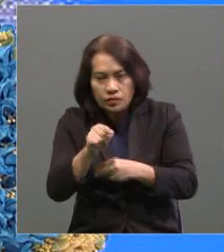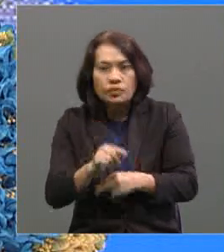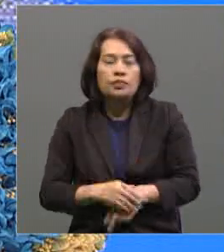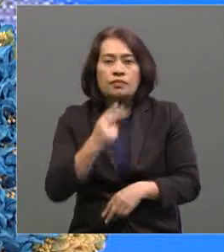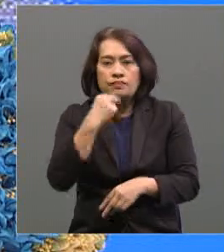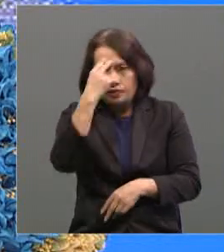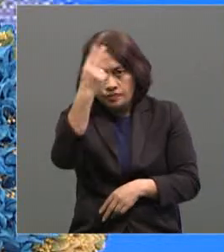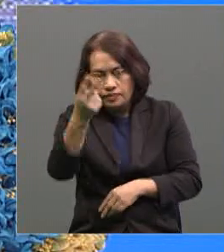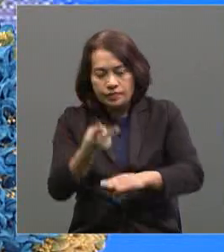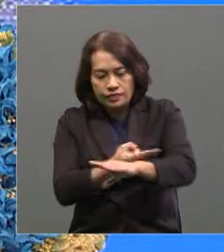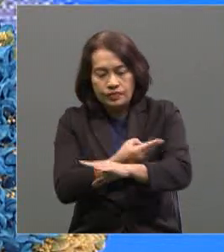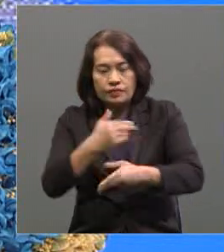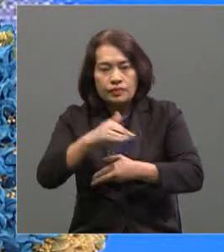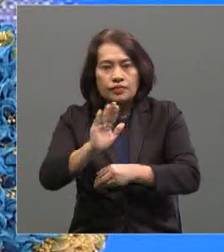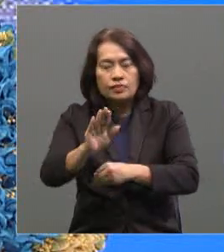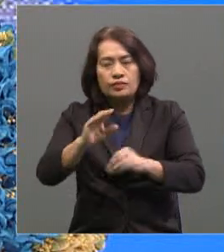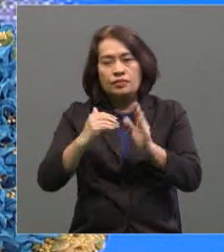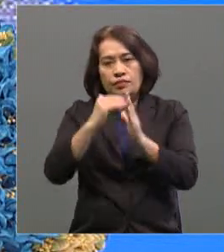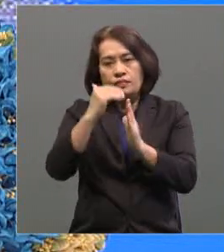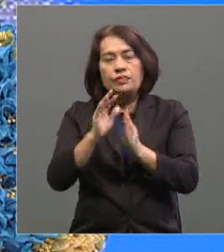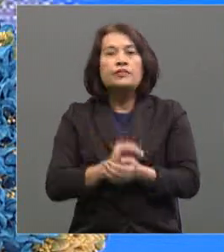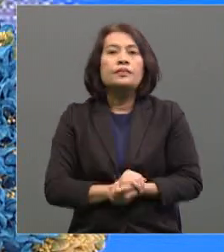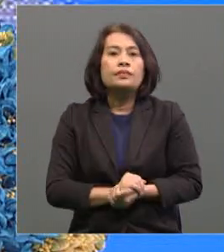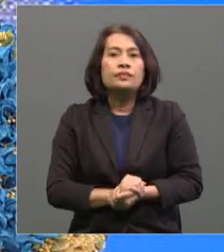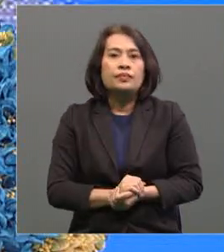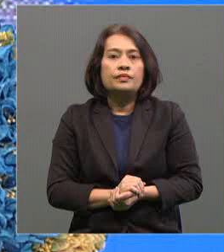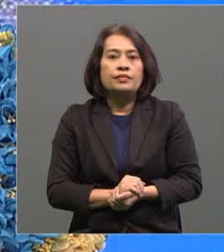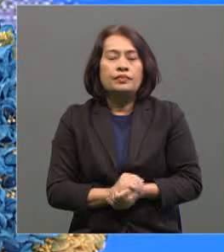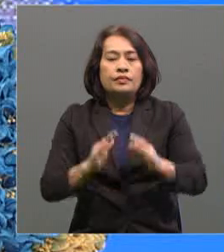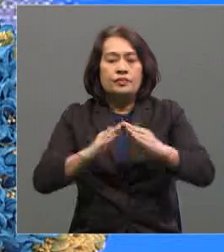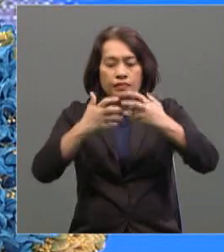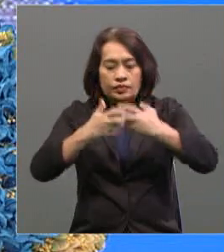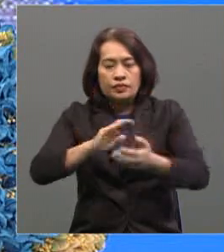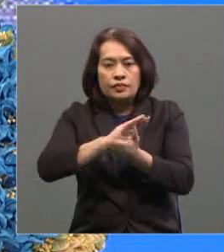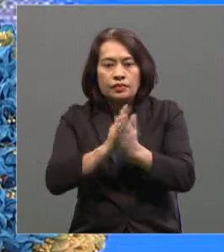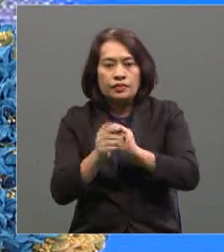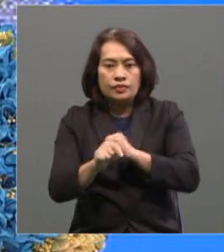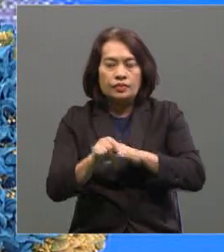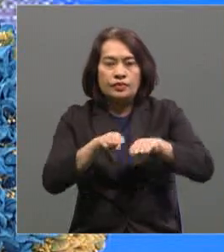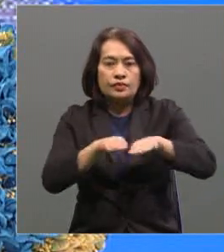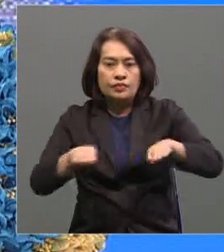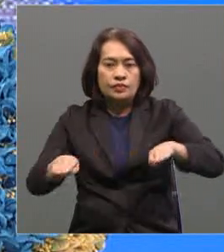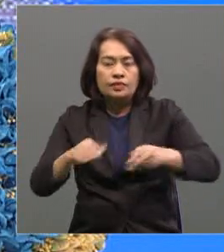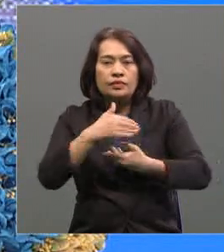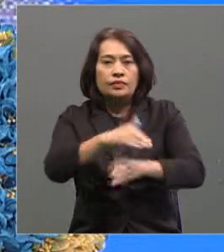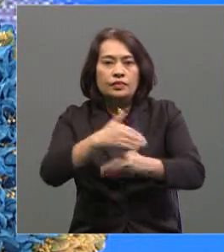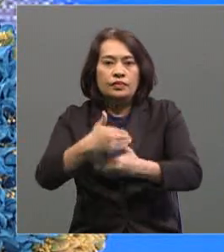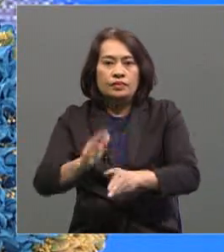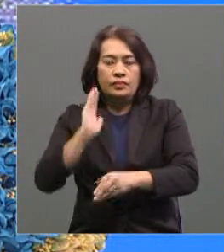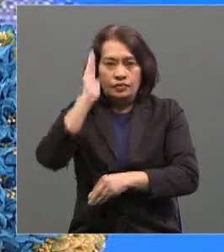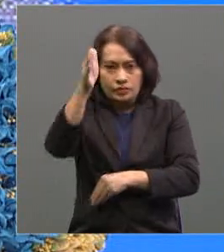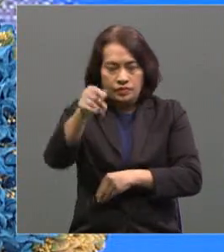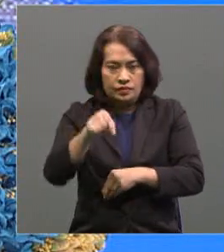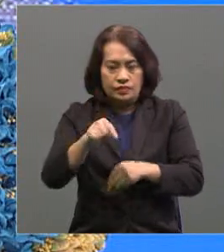แกะส่งออกภาคเหนือก็จะสนับสนุนการยกระดับโรงงานแปรรูปให้ได้มาตรฐานในการส่งออกต่อไปเพื่อเป็นการ